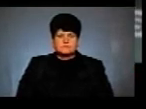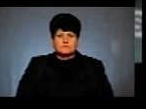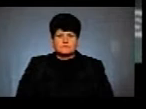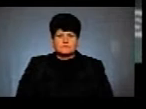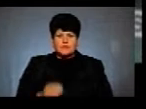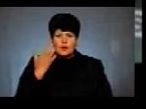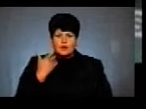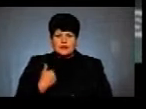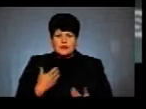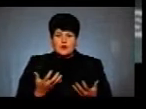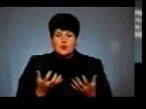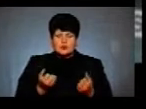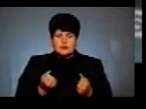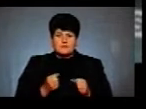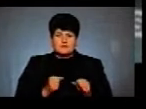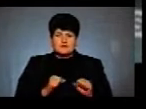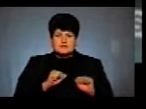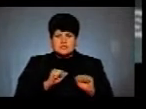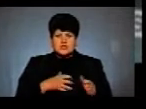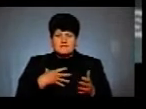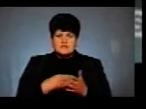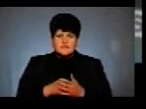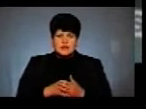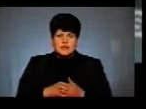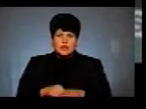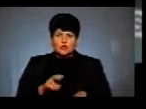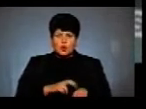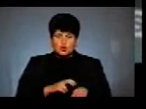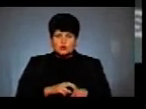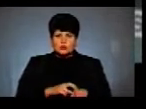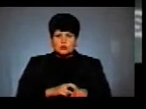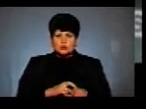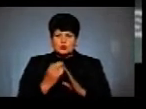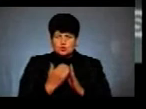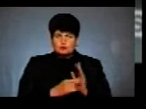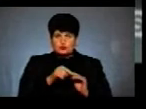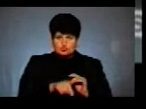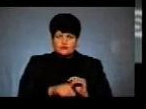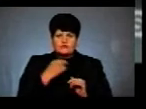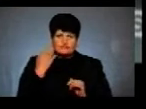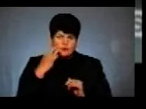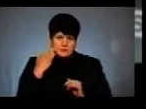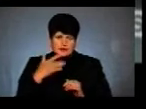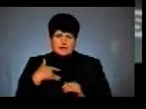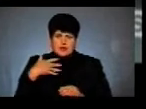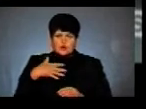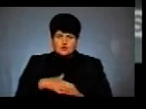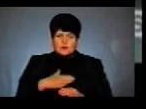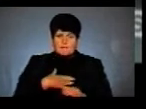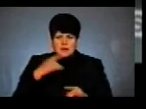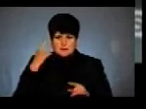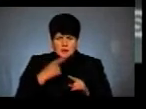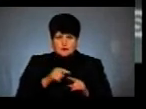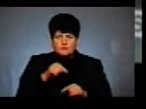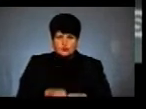Коли я захищав свій докторський ступінь тут в Сполучених Штатах Америки, я, звичайно, розумію, мій брат захищав той